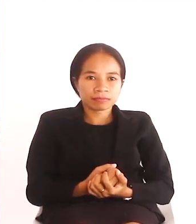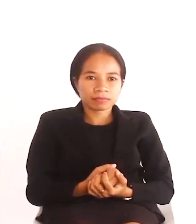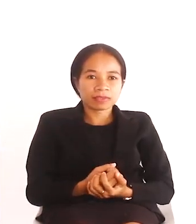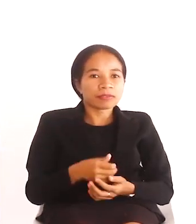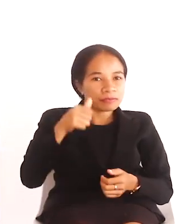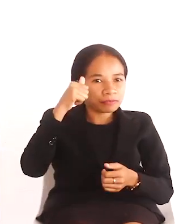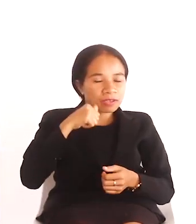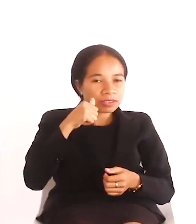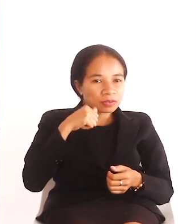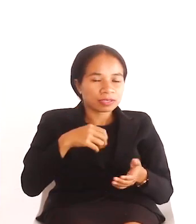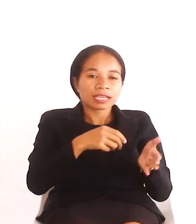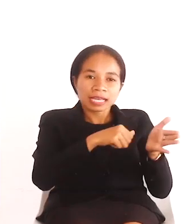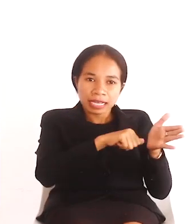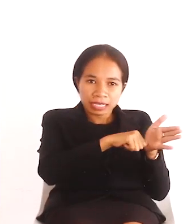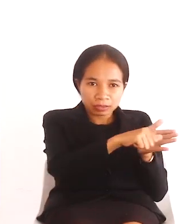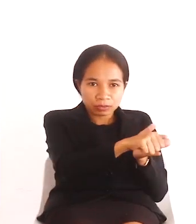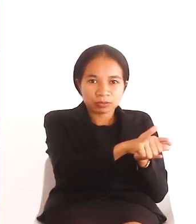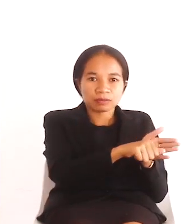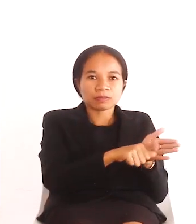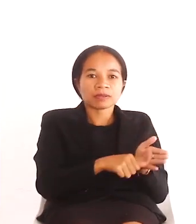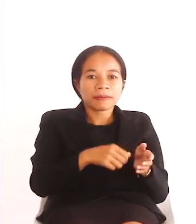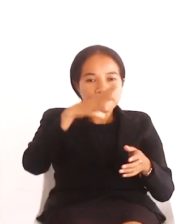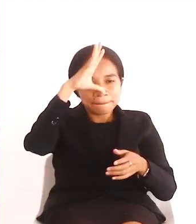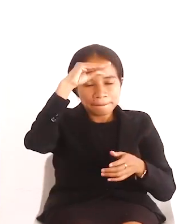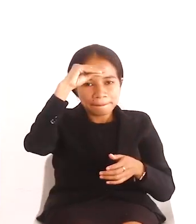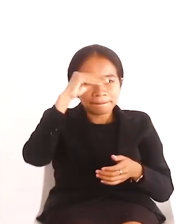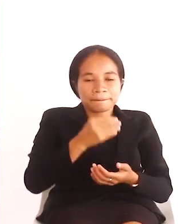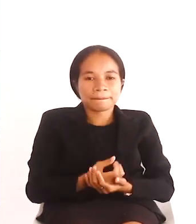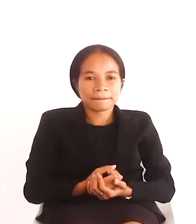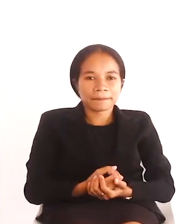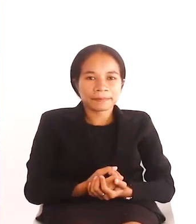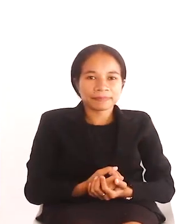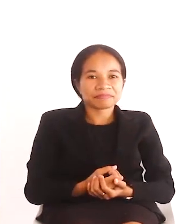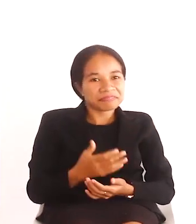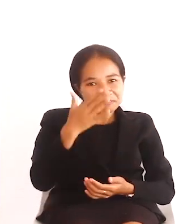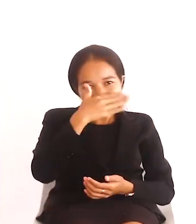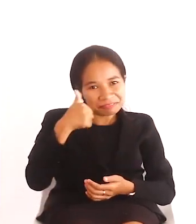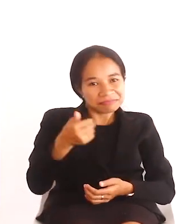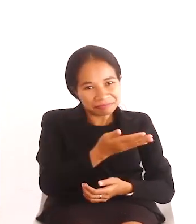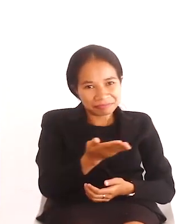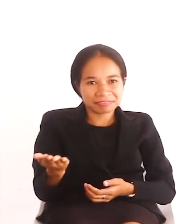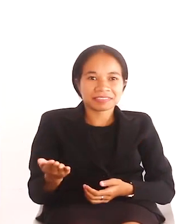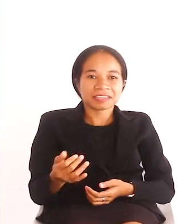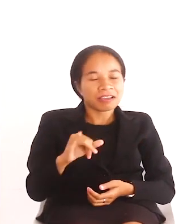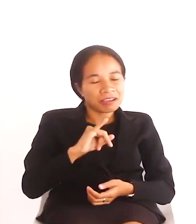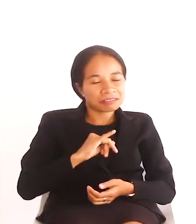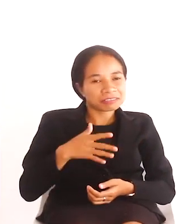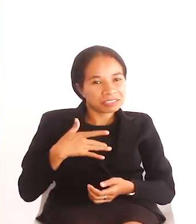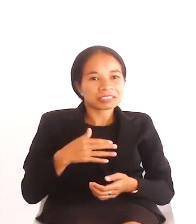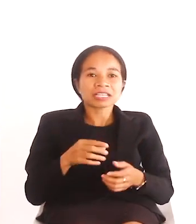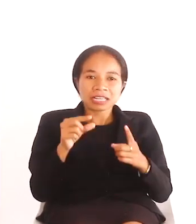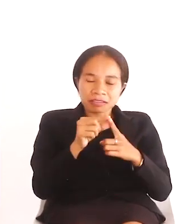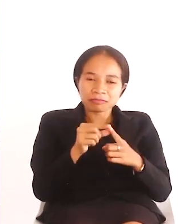No feto ni antonimo mak? Mane. Kapash los alinsira. Hausente conceito